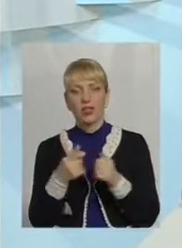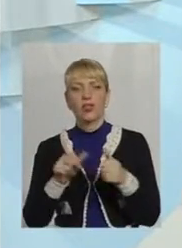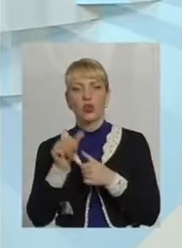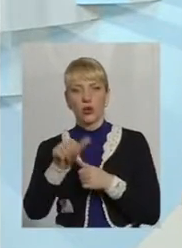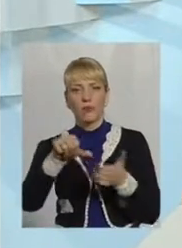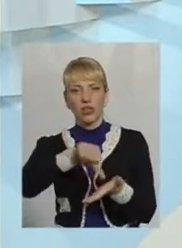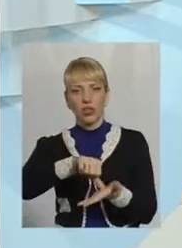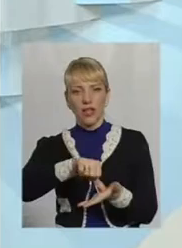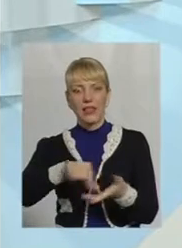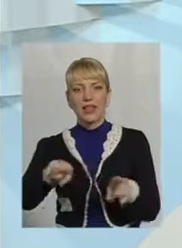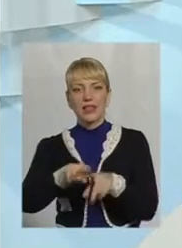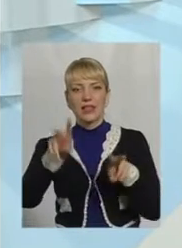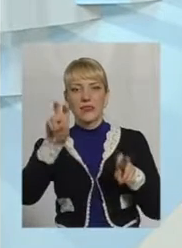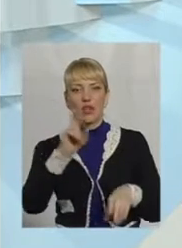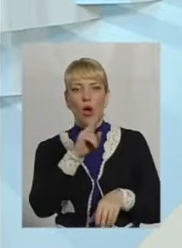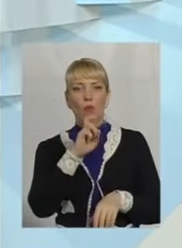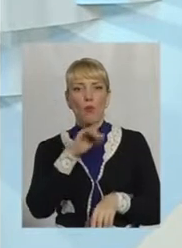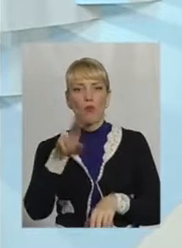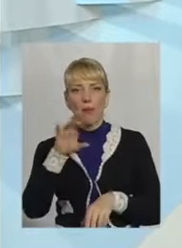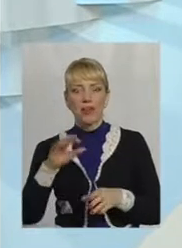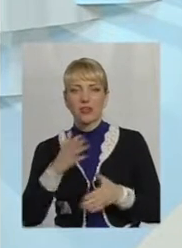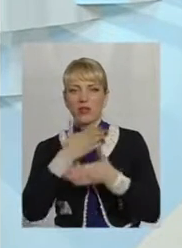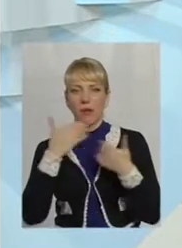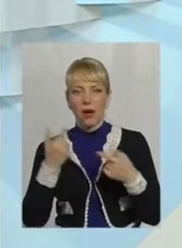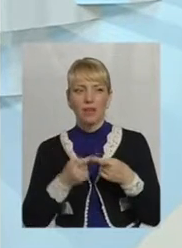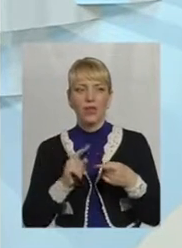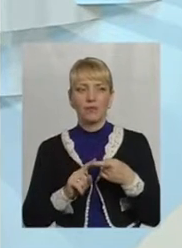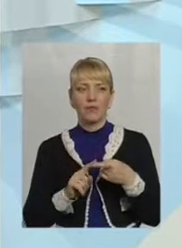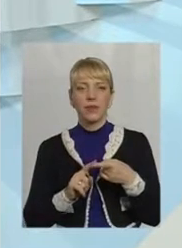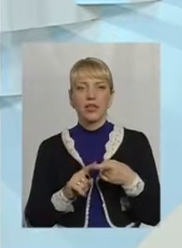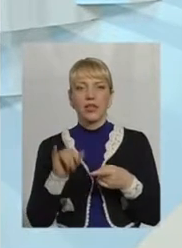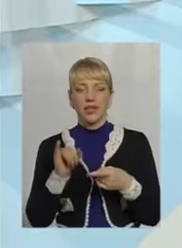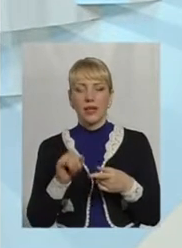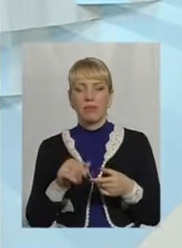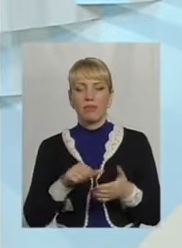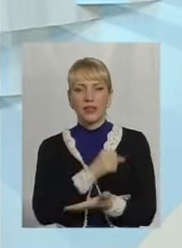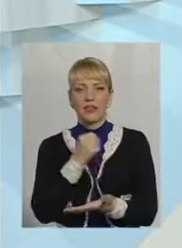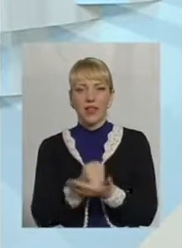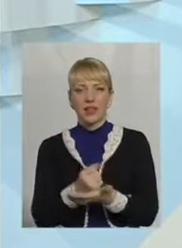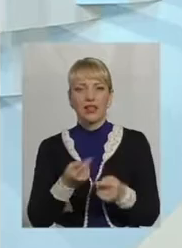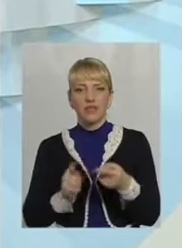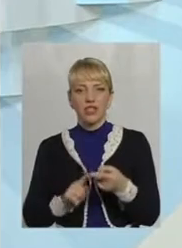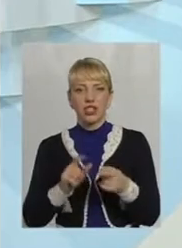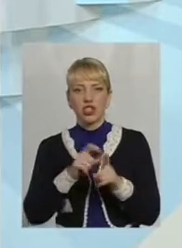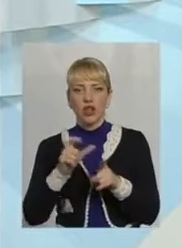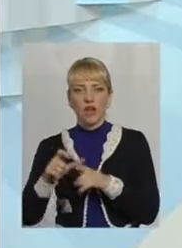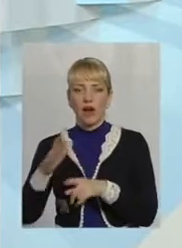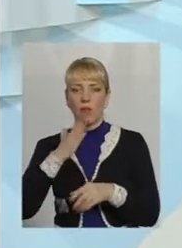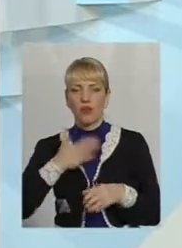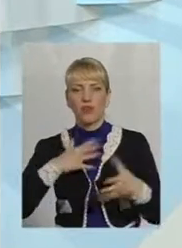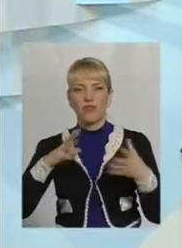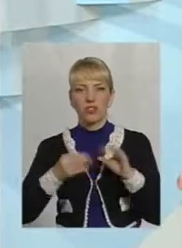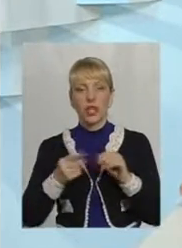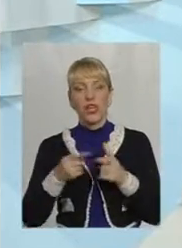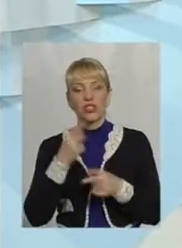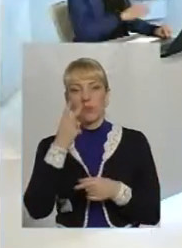члени так званого Будапештського клубу, немає. Альтернативи цьому немає. І підтвердив ці слова мої, ці висновки. Чи бачите